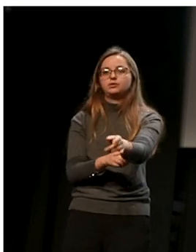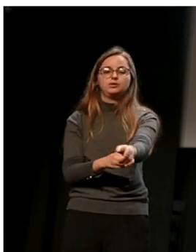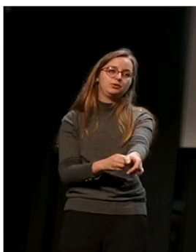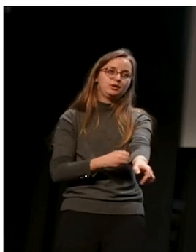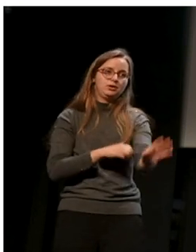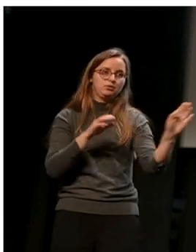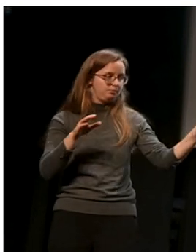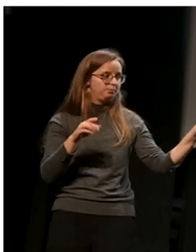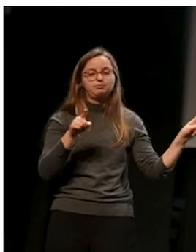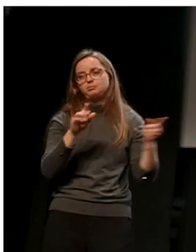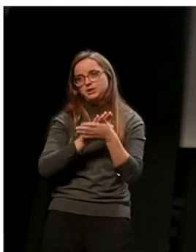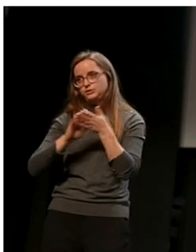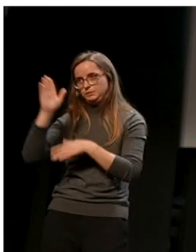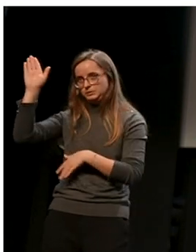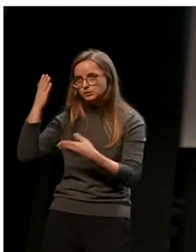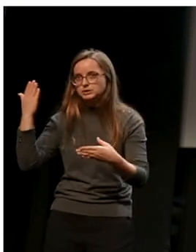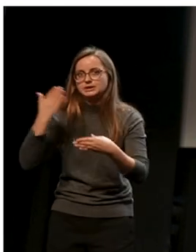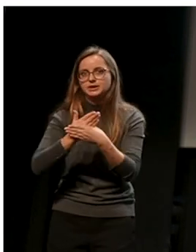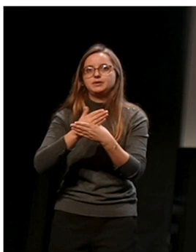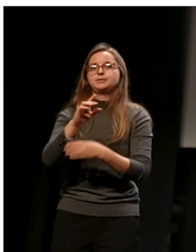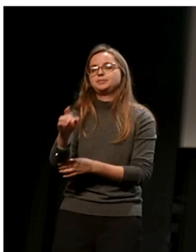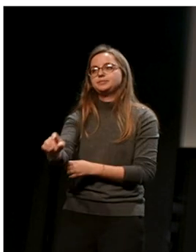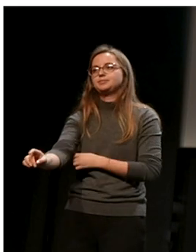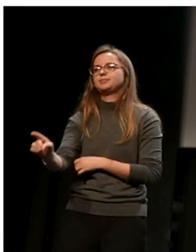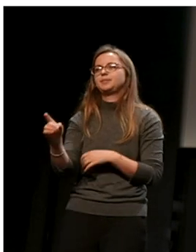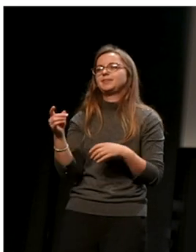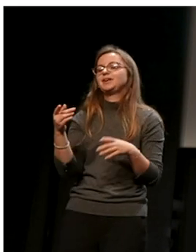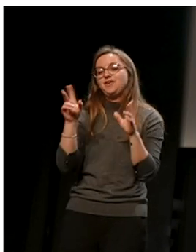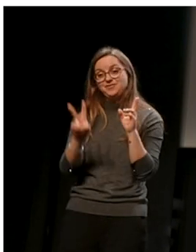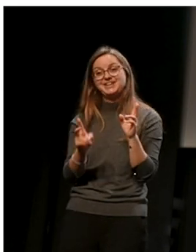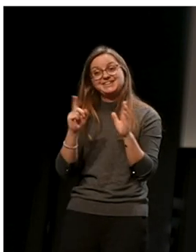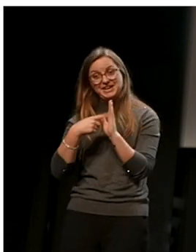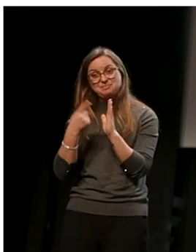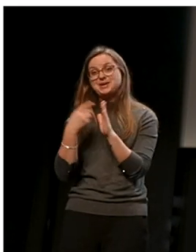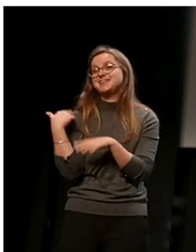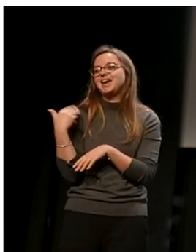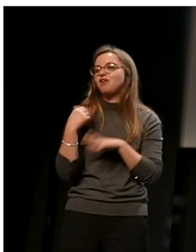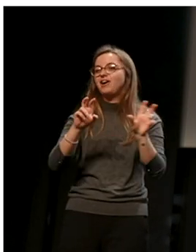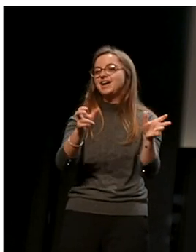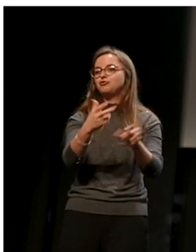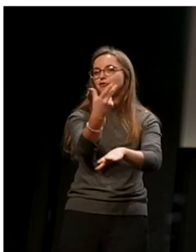après, il y a juste un sujet que je veux. Enfin, je reprends toujours le même podcast qui est vraiment très bien là-dessus aussi.